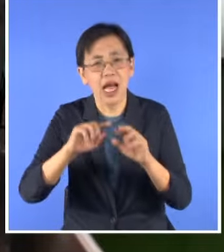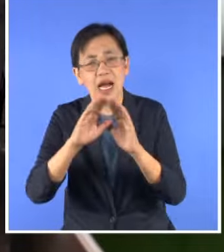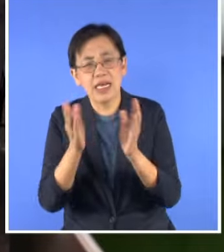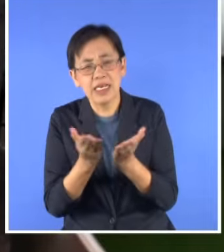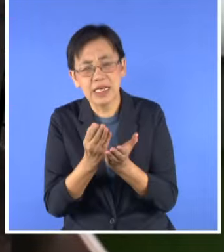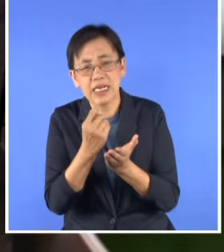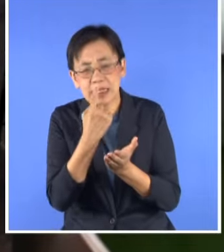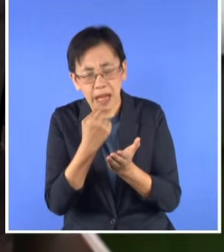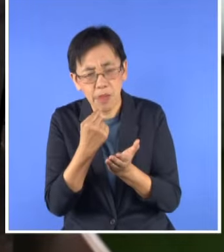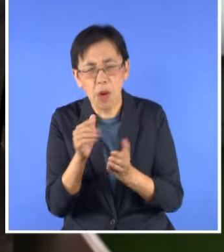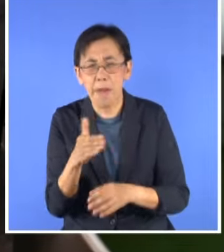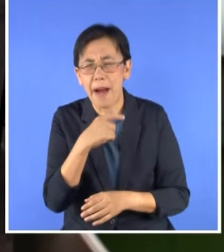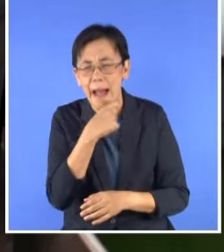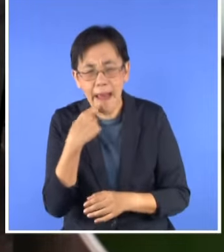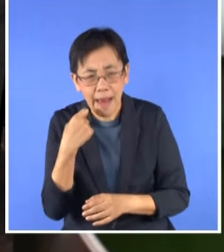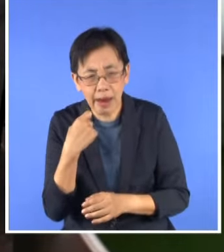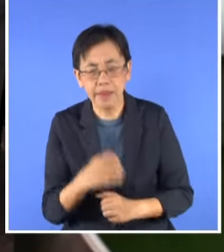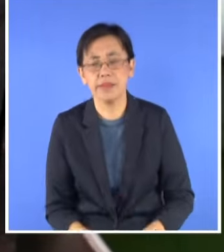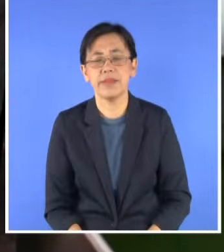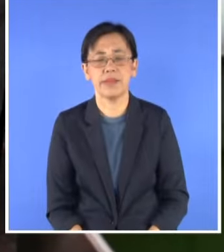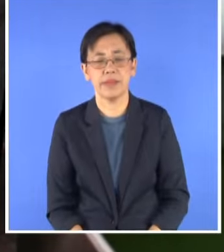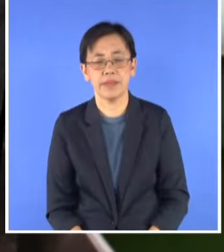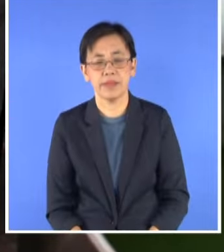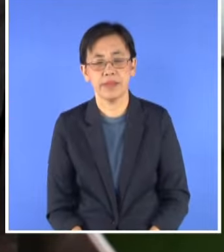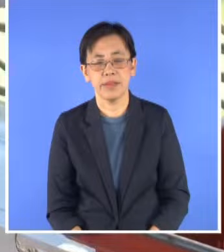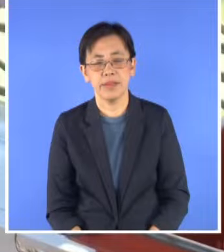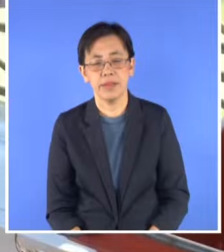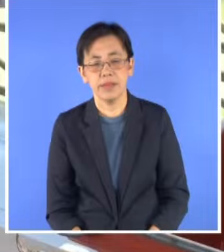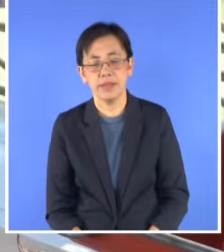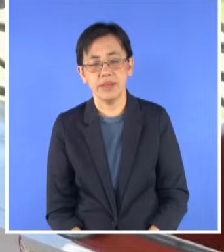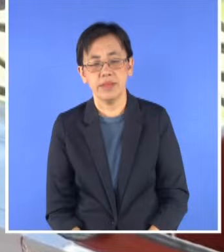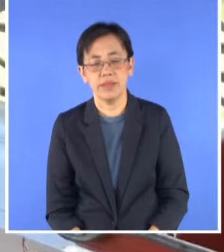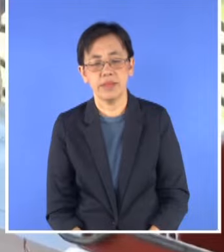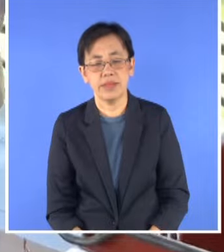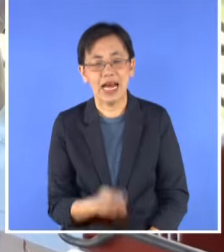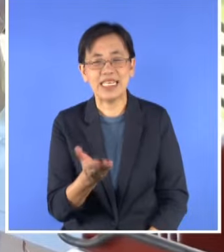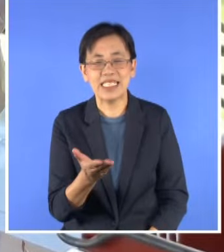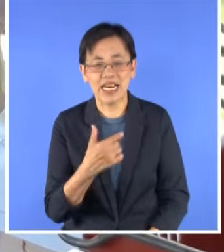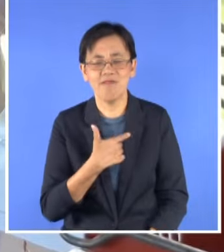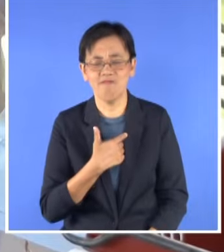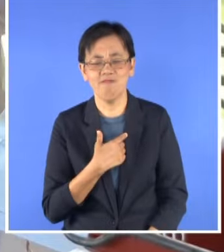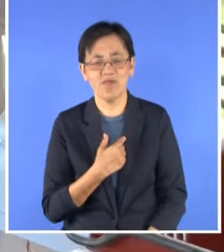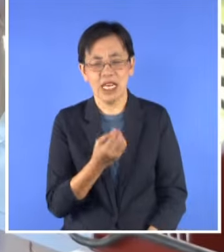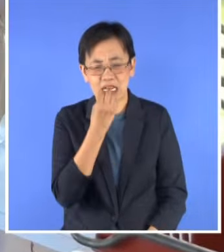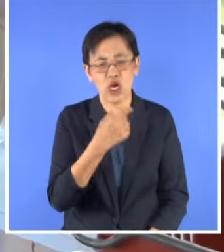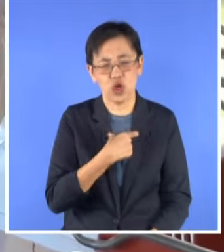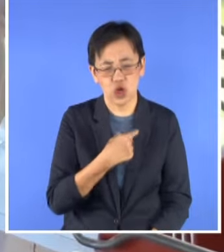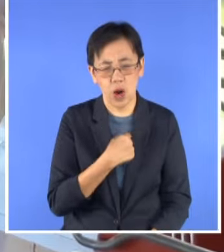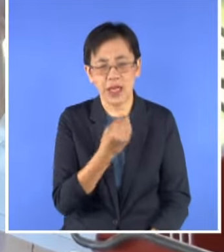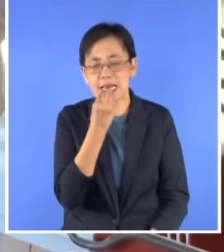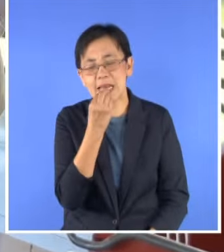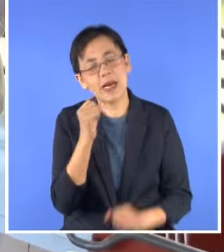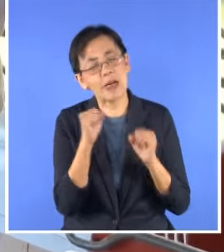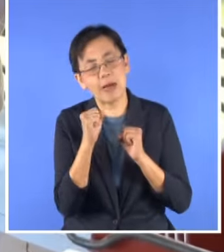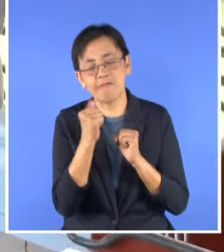แตงโมปลาแห้งแตงโมปลาแห้งที่หยกชอบกินกินกับแตงโมเย็นๆนะ